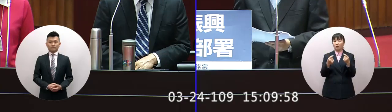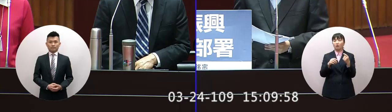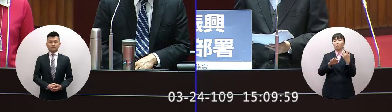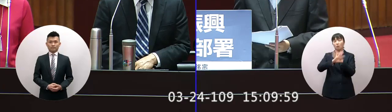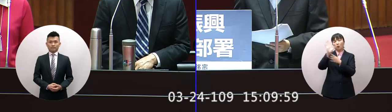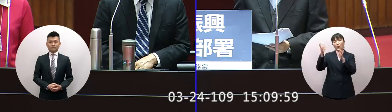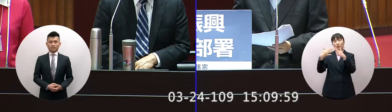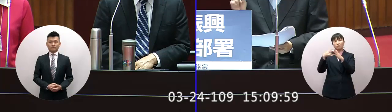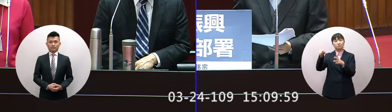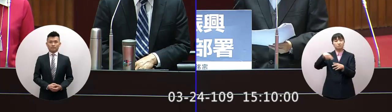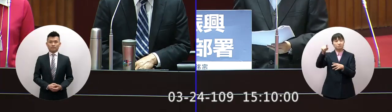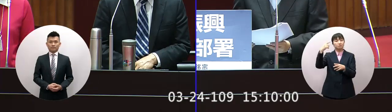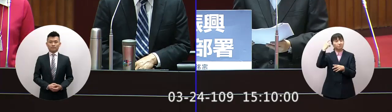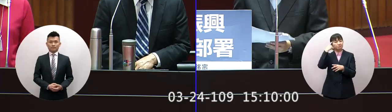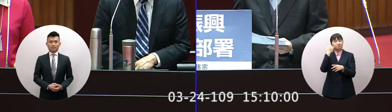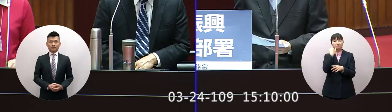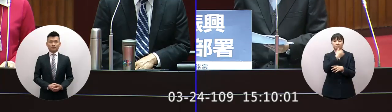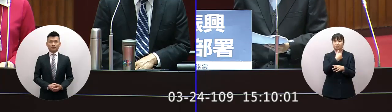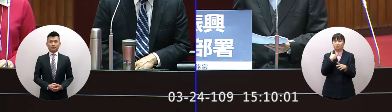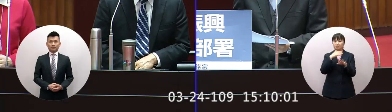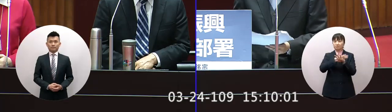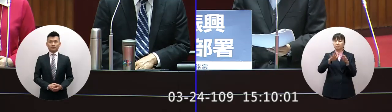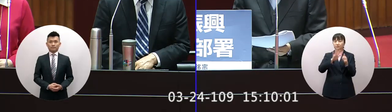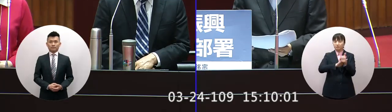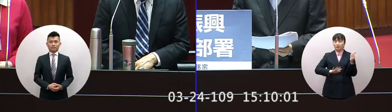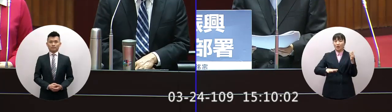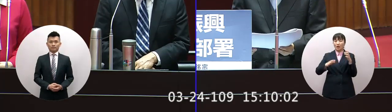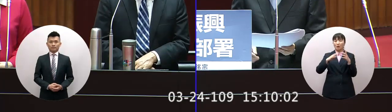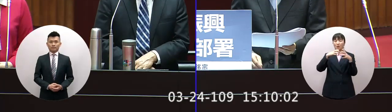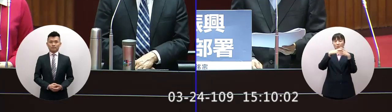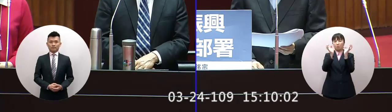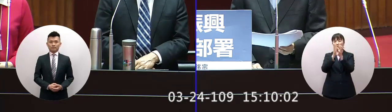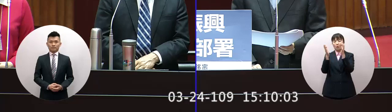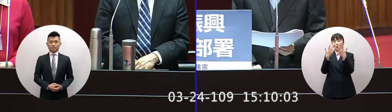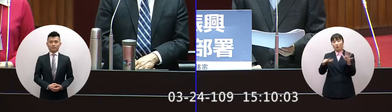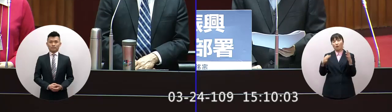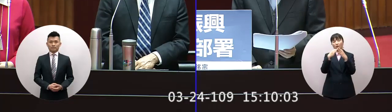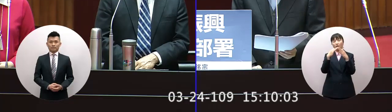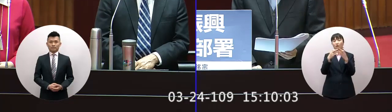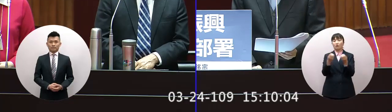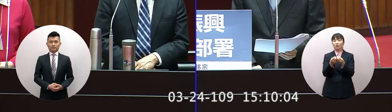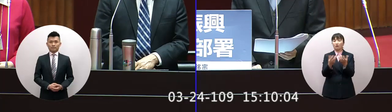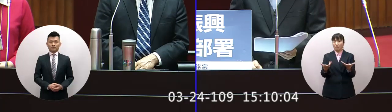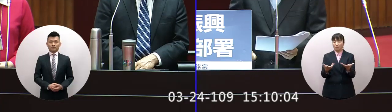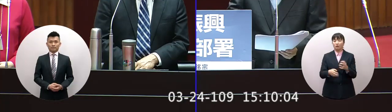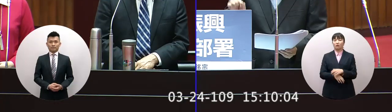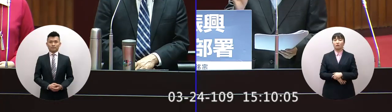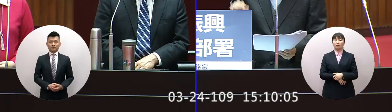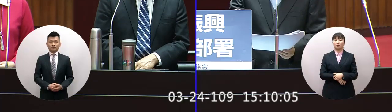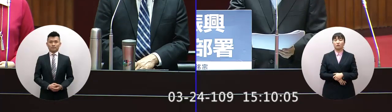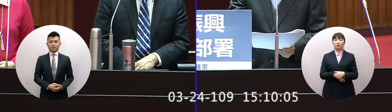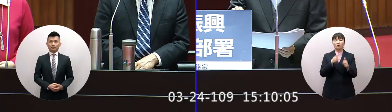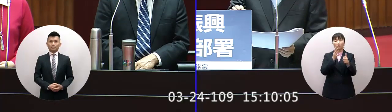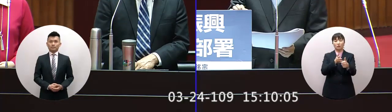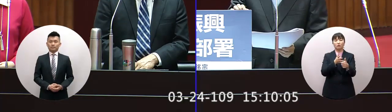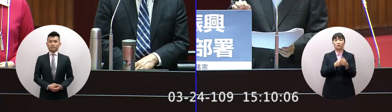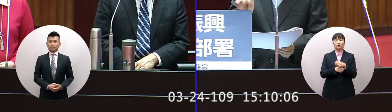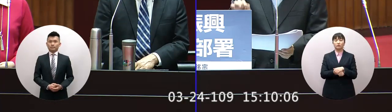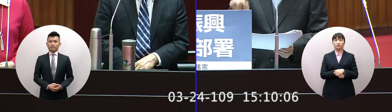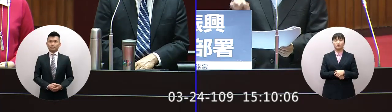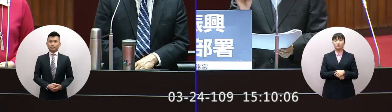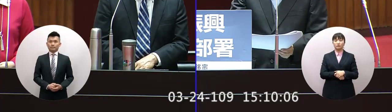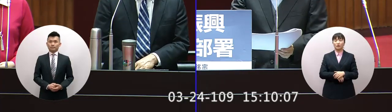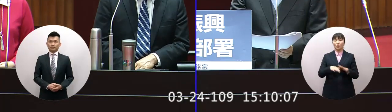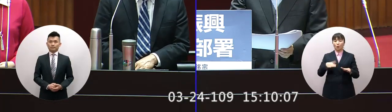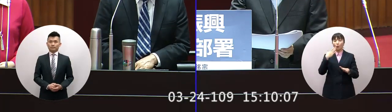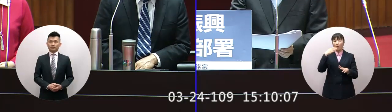家认为还可能衍生金融风暴。我要请教院长的是：院长，